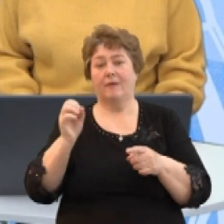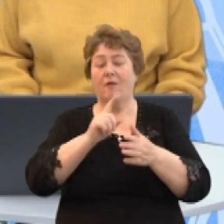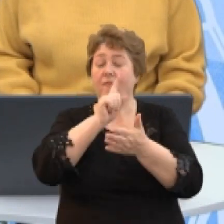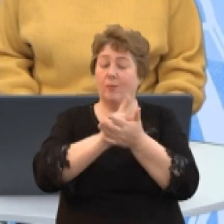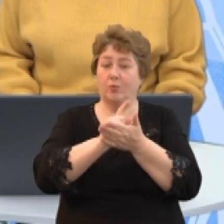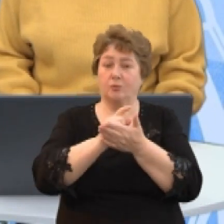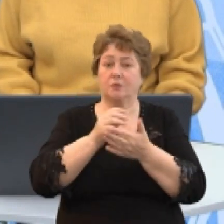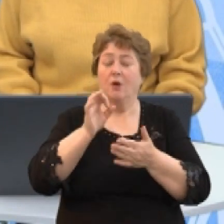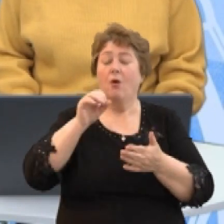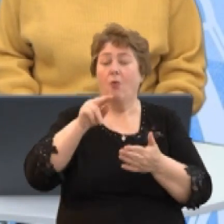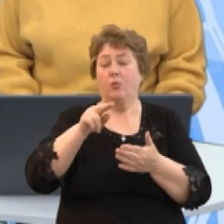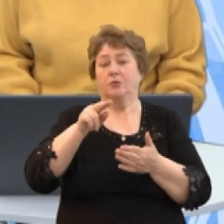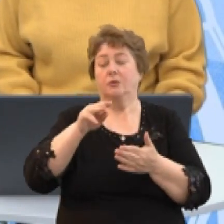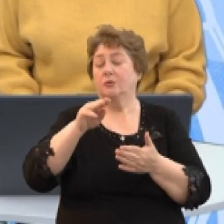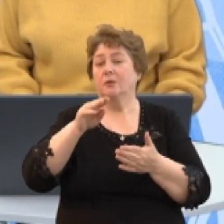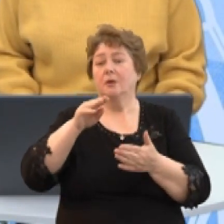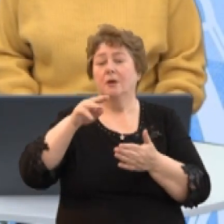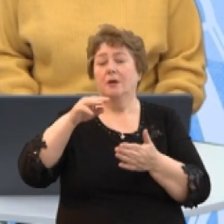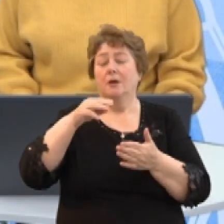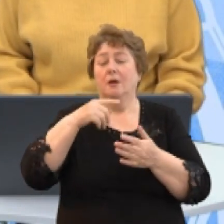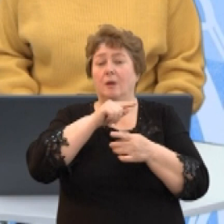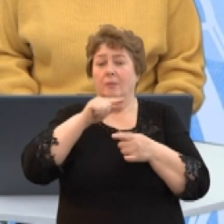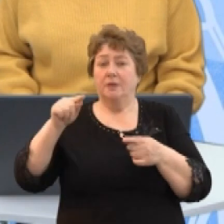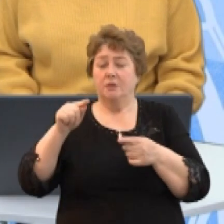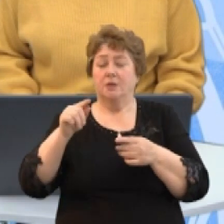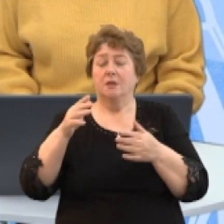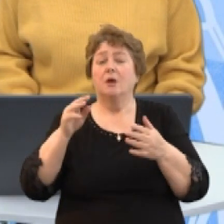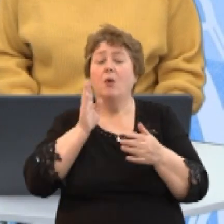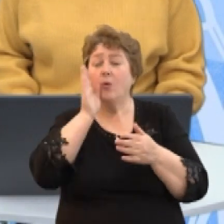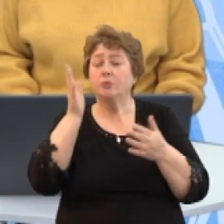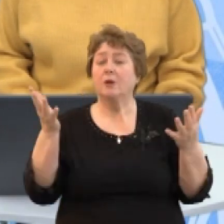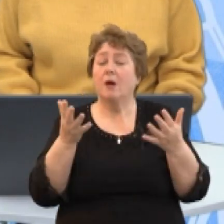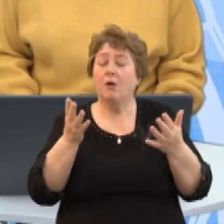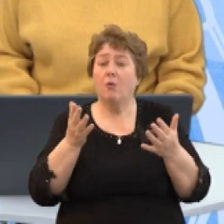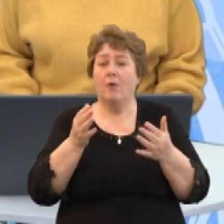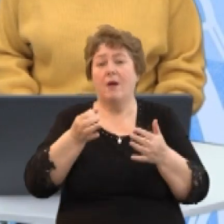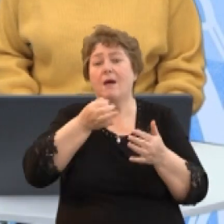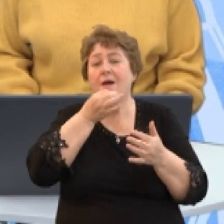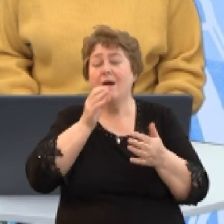один вопрос от подлежащего утра какое раннее-раннее